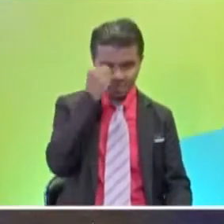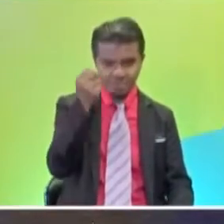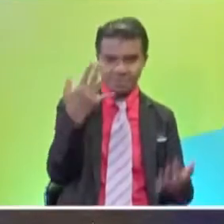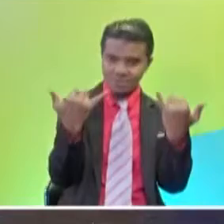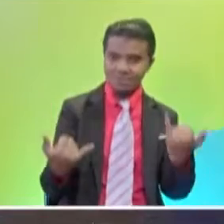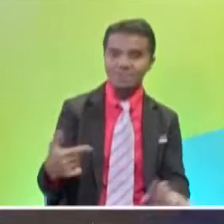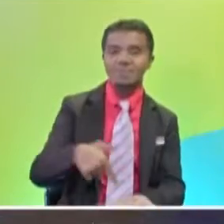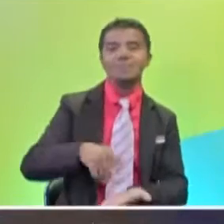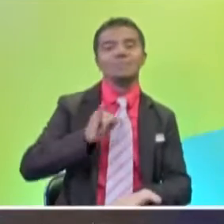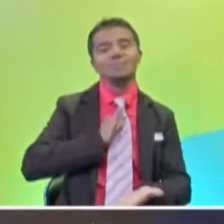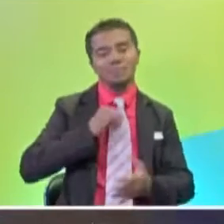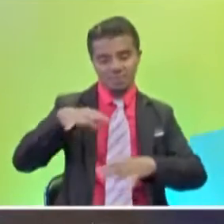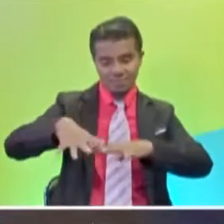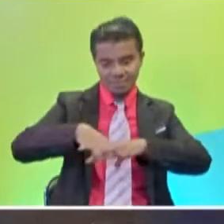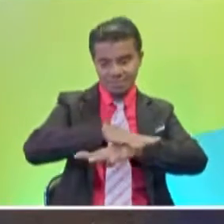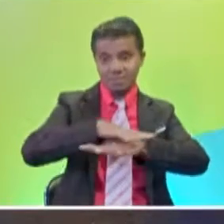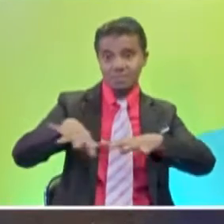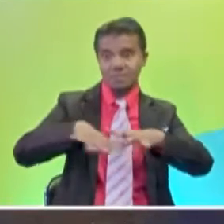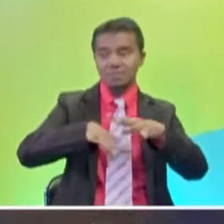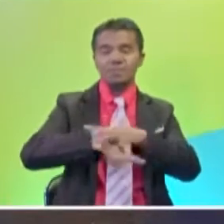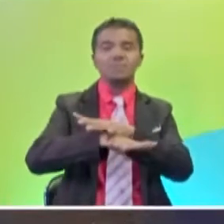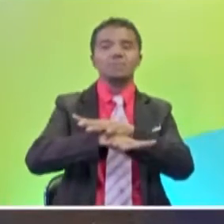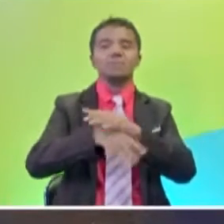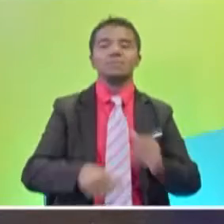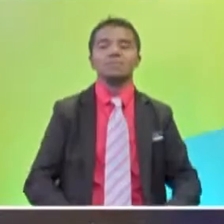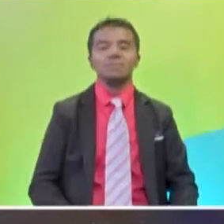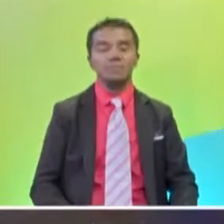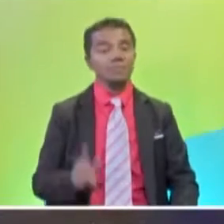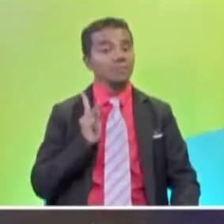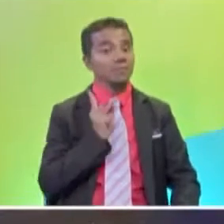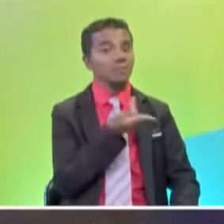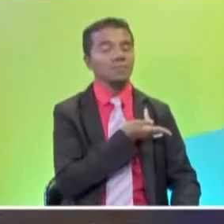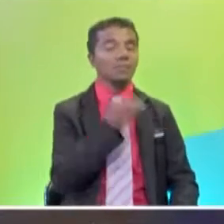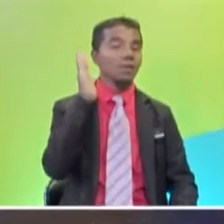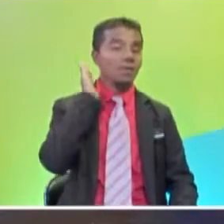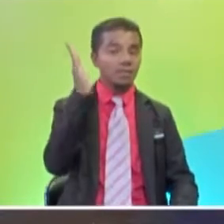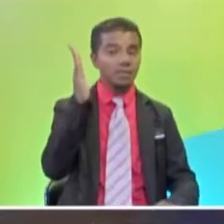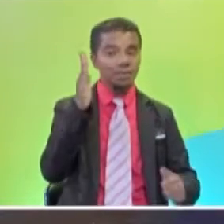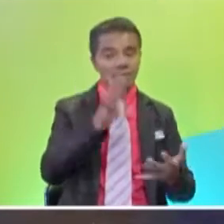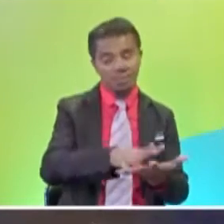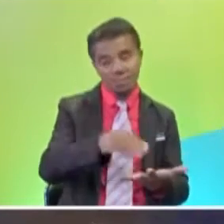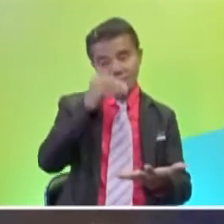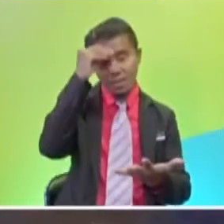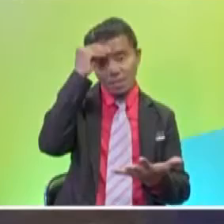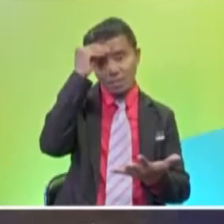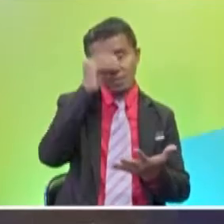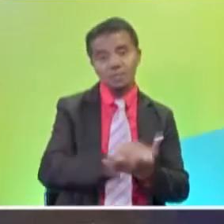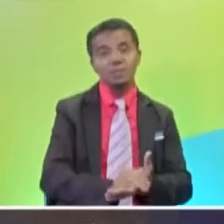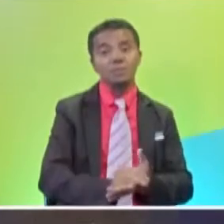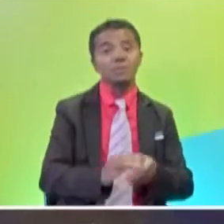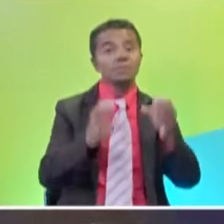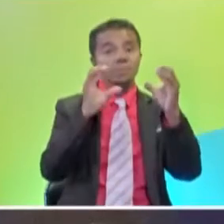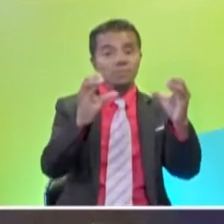lagi apa ni semua cikgu? Apa yang kita nak buat ni? Okey. Pembelajaran kita kali ini kita akan menanam menyemai biji benih